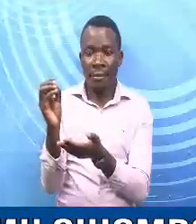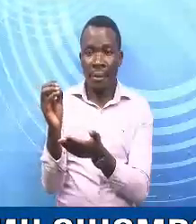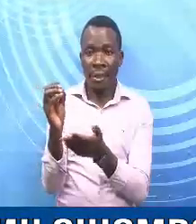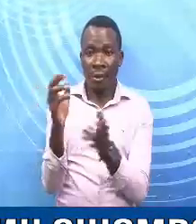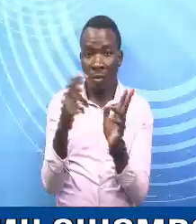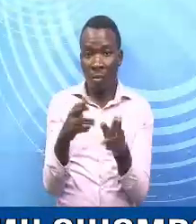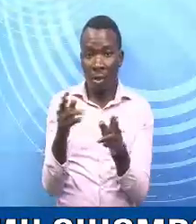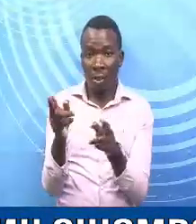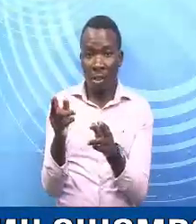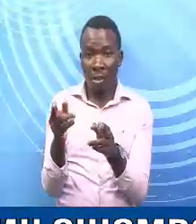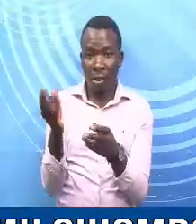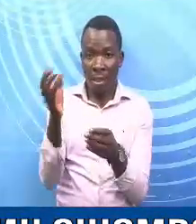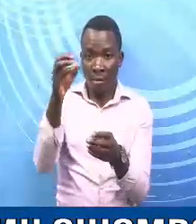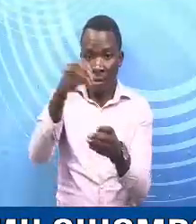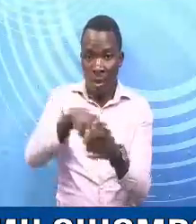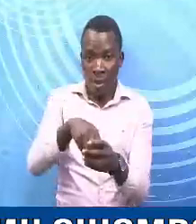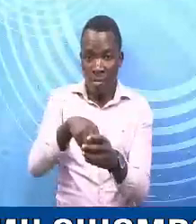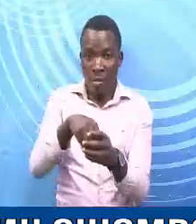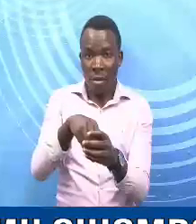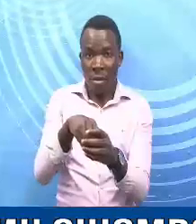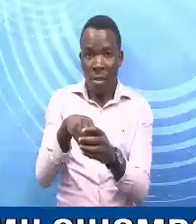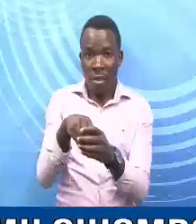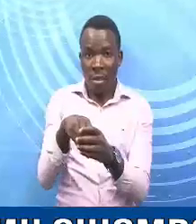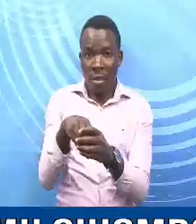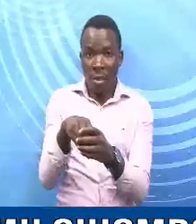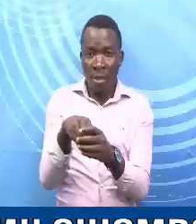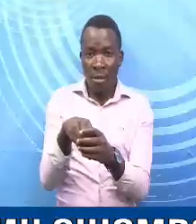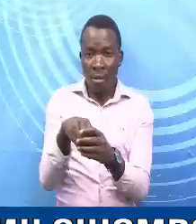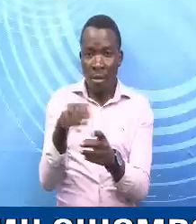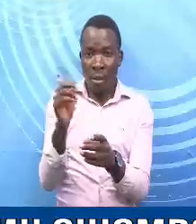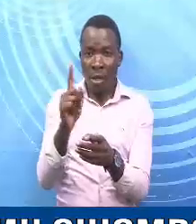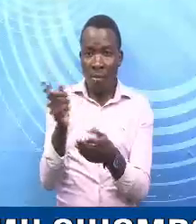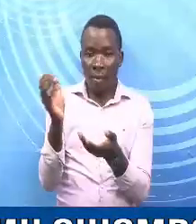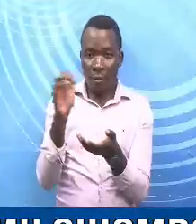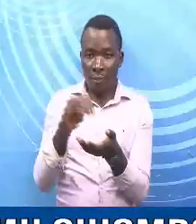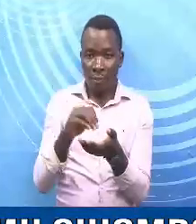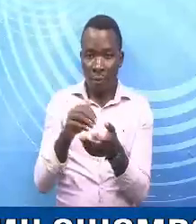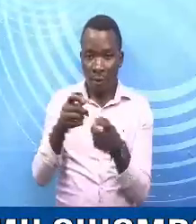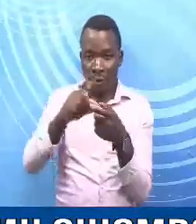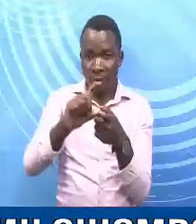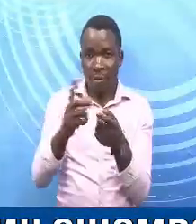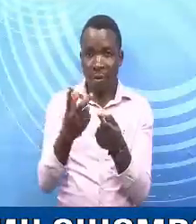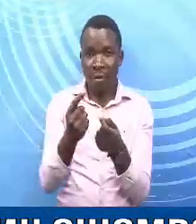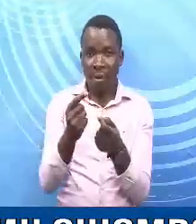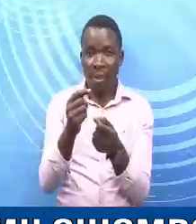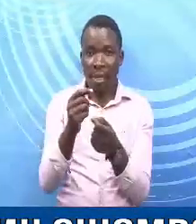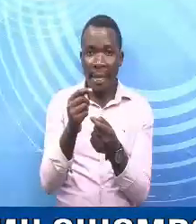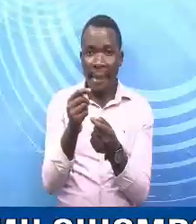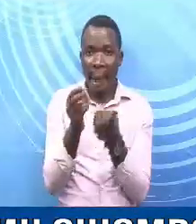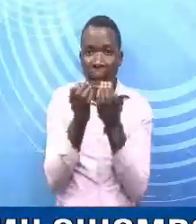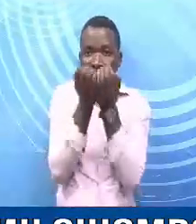n'ubundi nyamushyiriramo nyine ntago yongera amafaranga amamini.